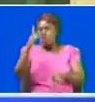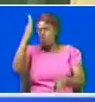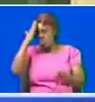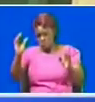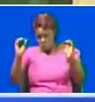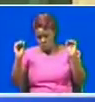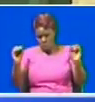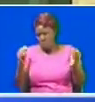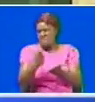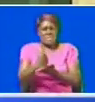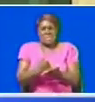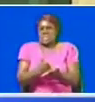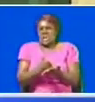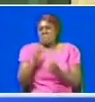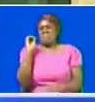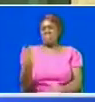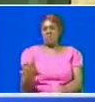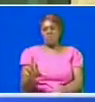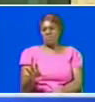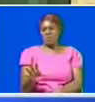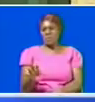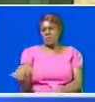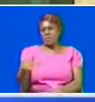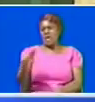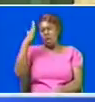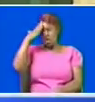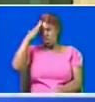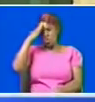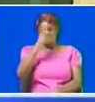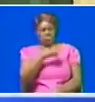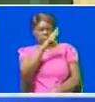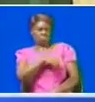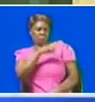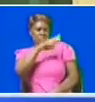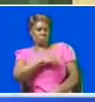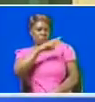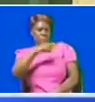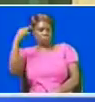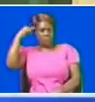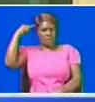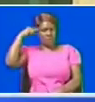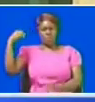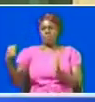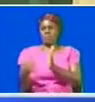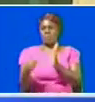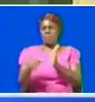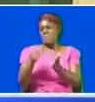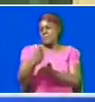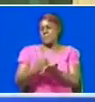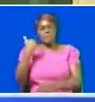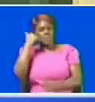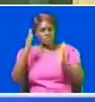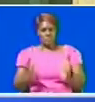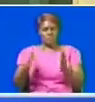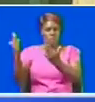identified, or some of them are just dumped in the facility. As you know, the stigma related to mental illness, some of these patients